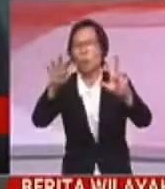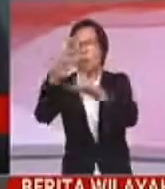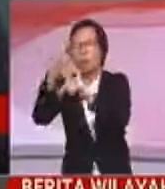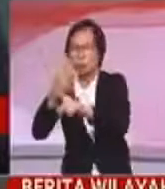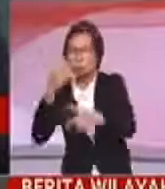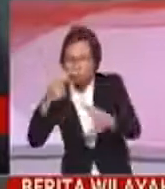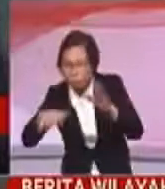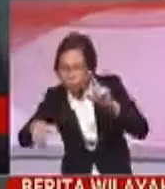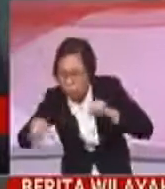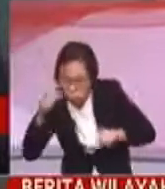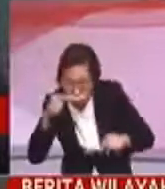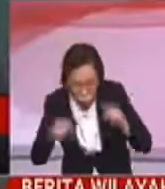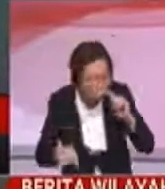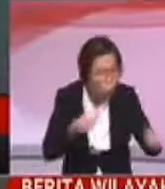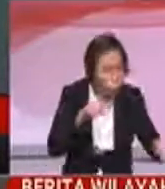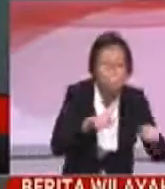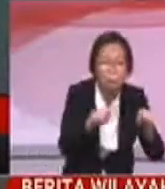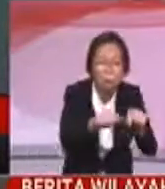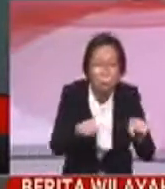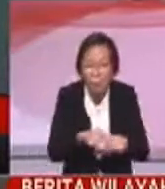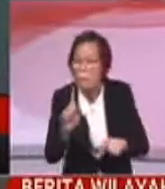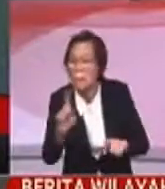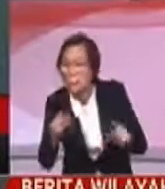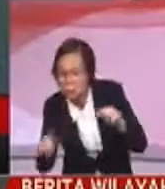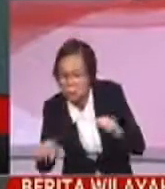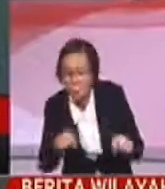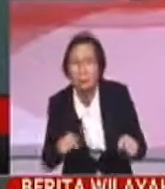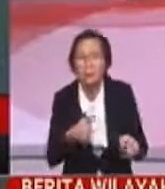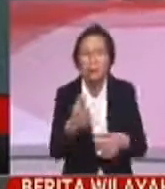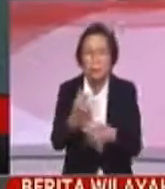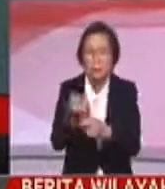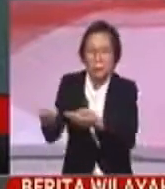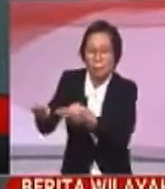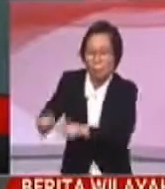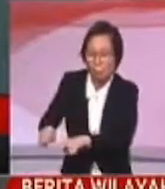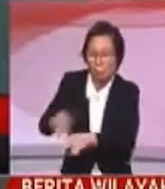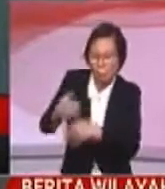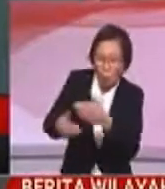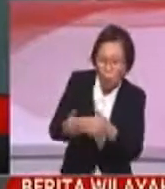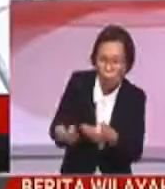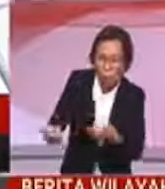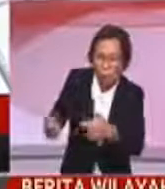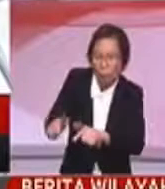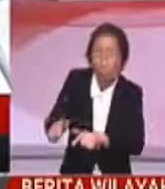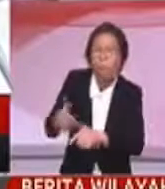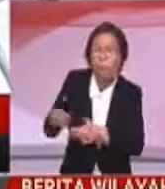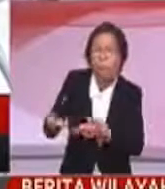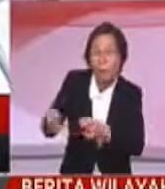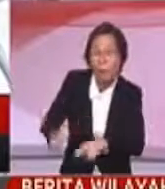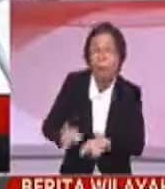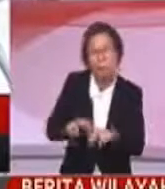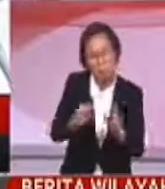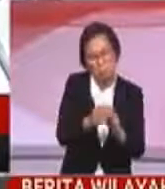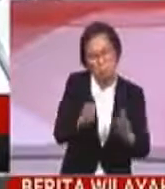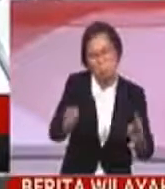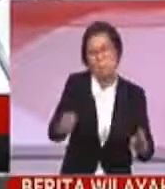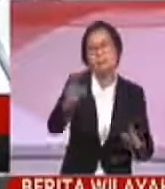lokasi dan proses untuk mendapatkan nah agreement dan sebagainya kita beri tempo sembilan bulan sebanyak